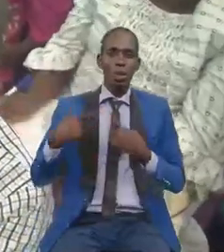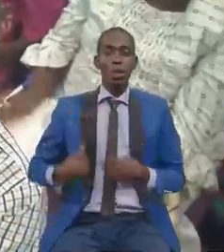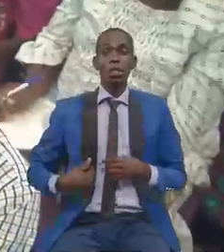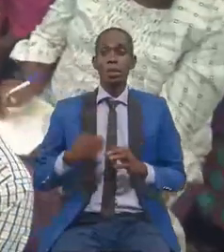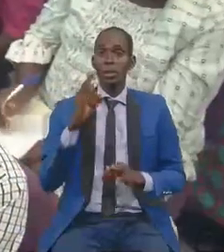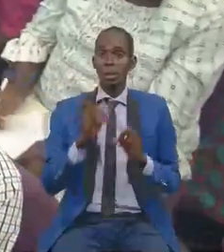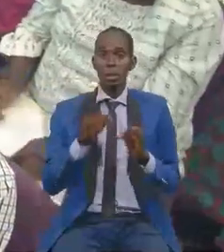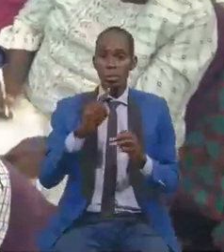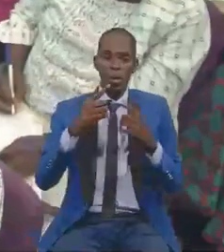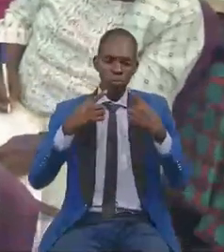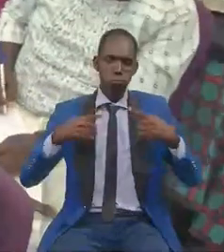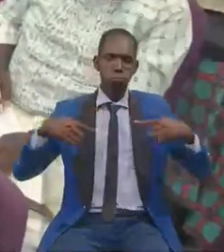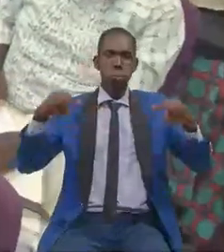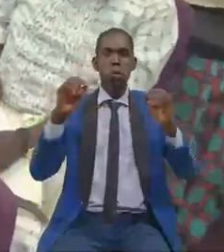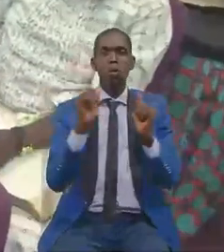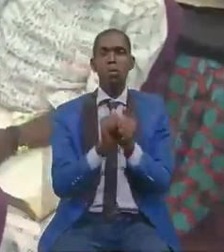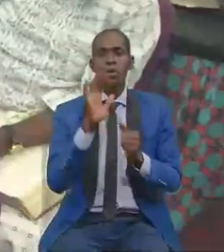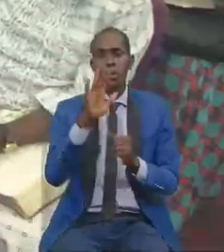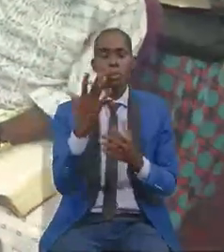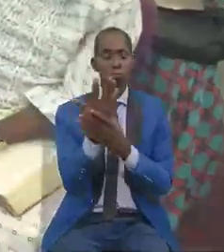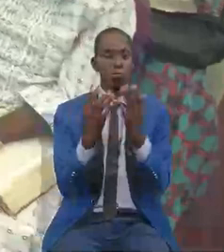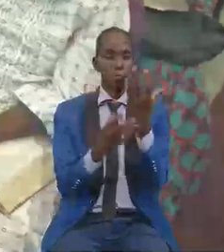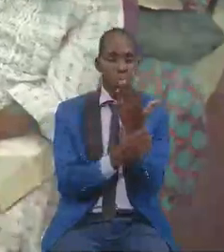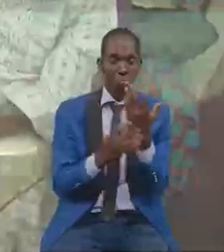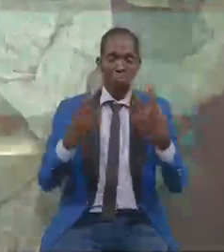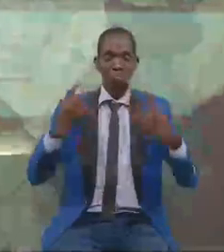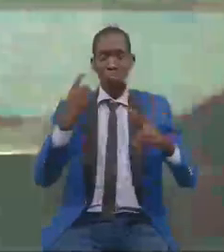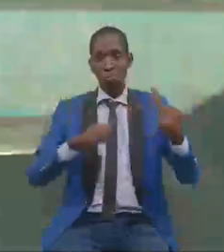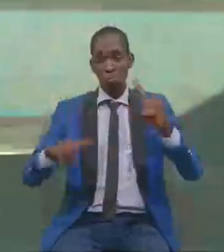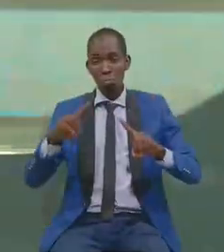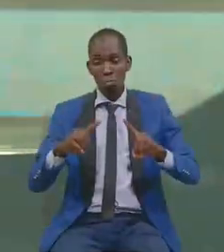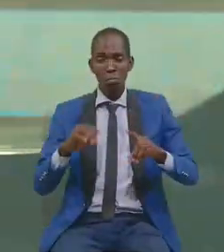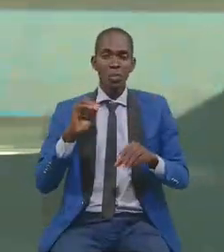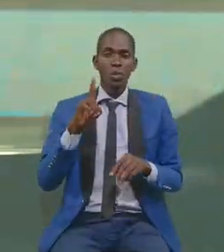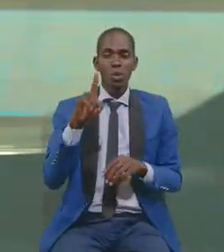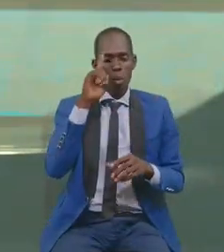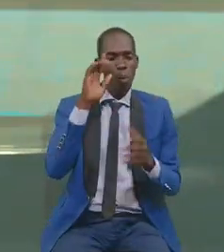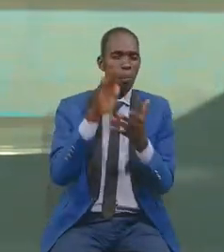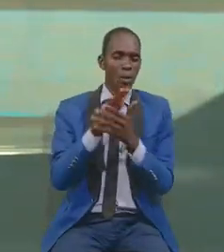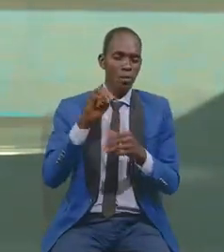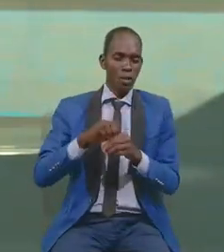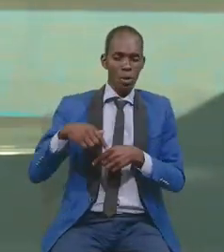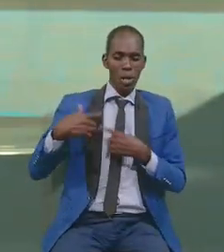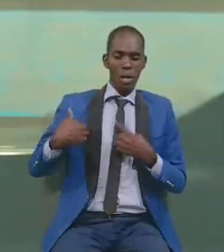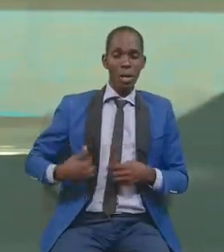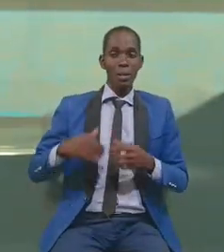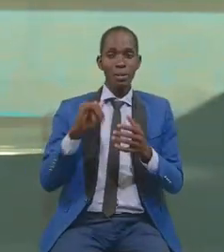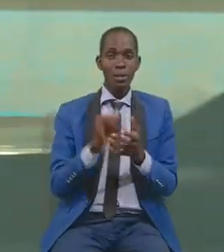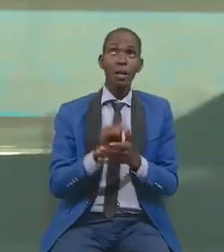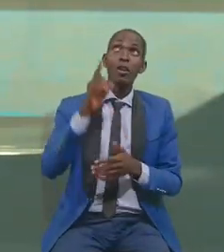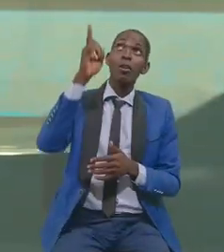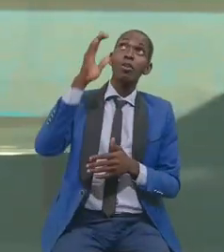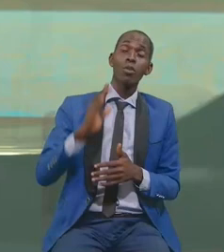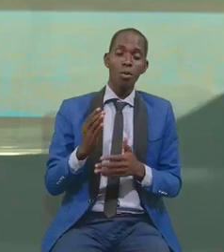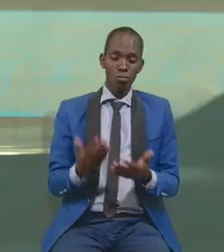de ta bouche et si tu crois dans ton cœur, tu crois dans ton cœur que Dieu l'a ressuscité